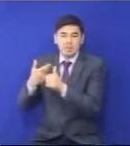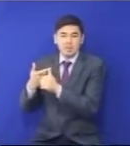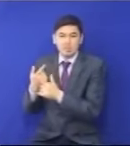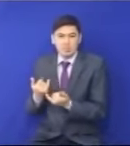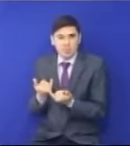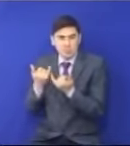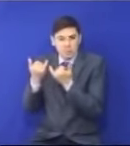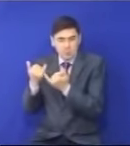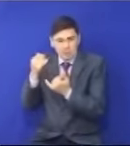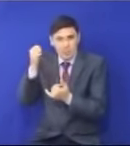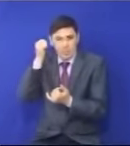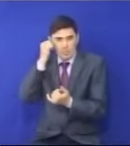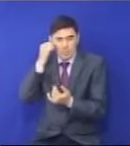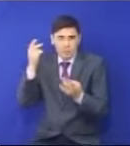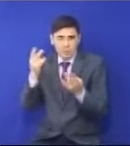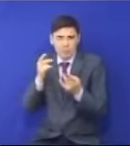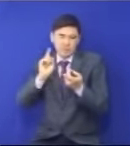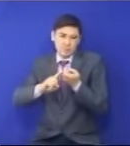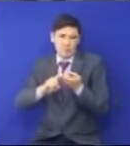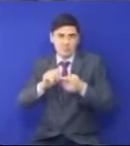құрметпен еске алып, ұмытпауға тәрбиелеу.